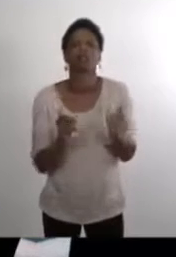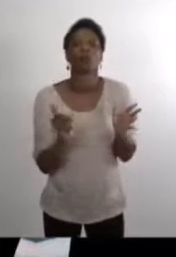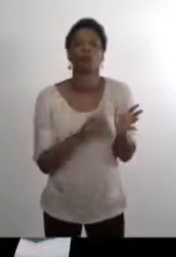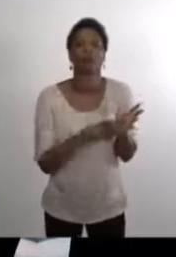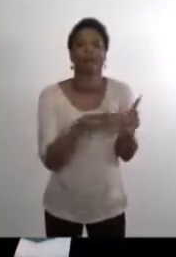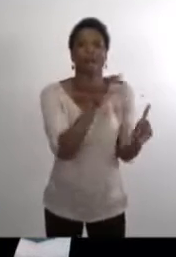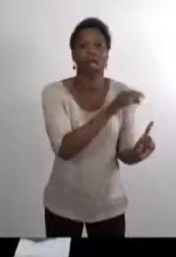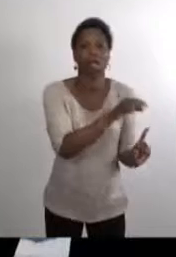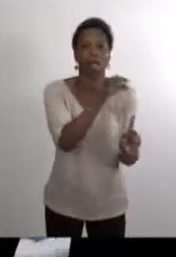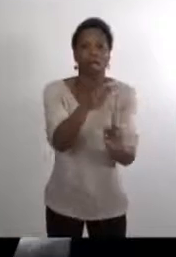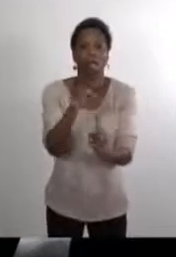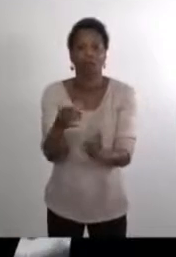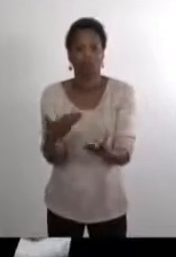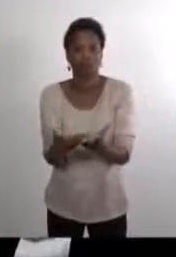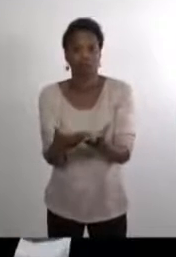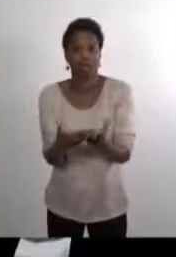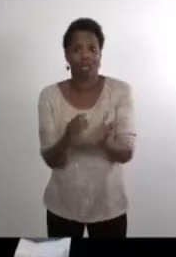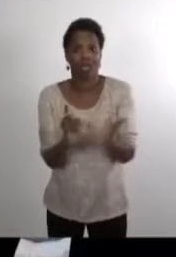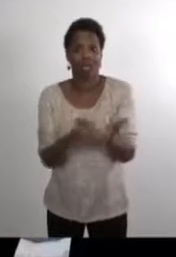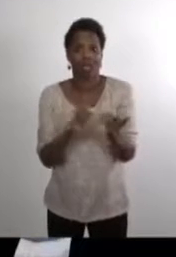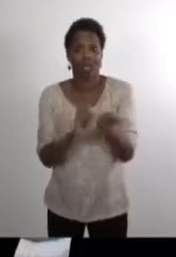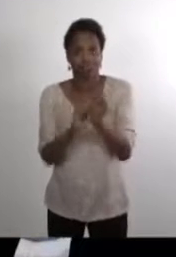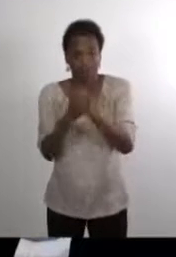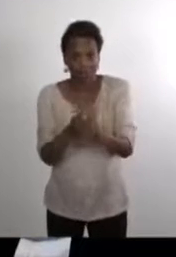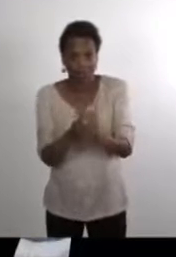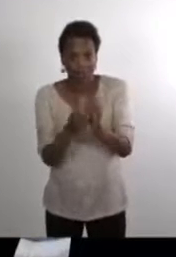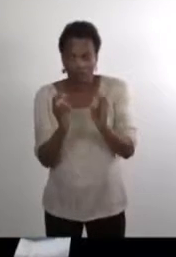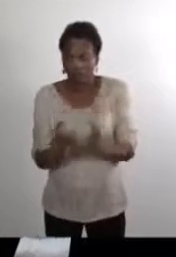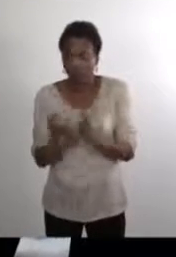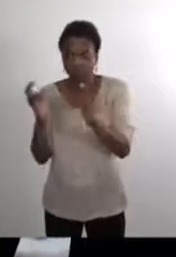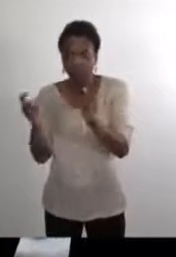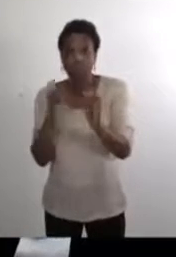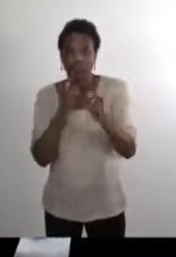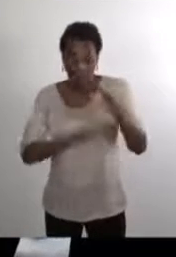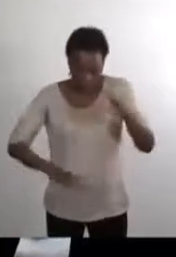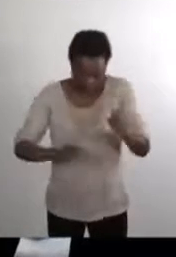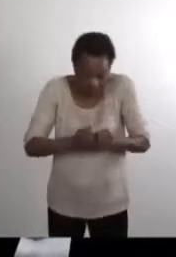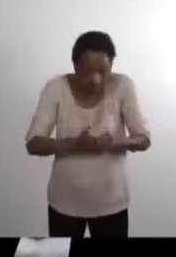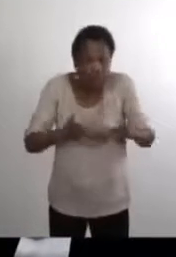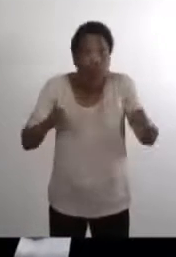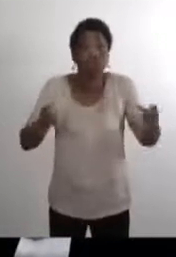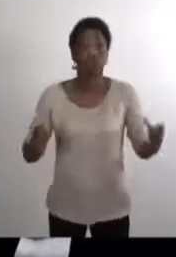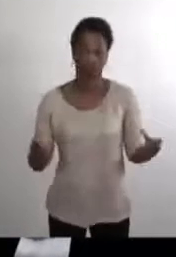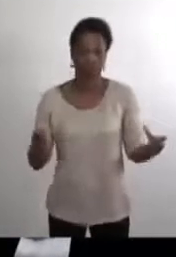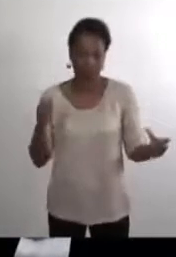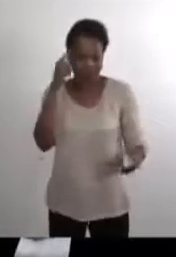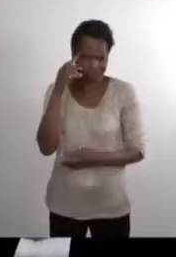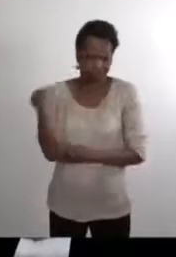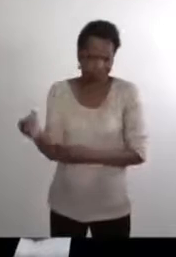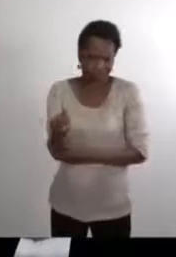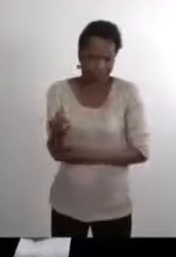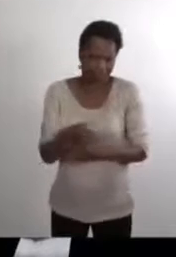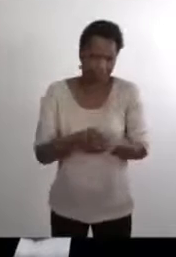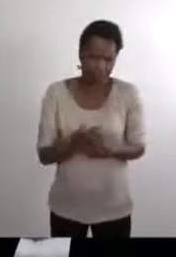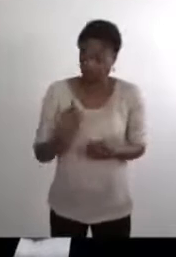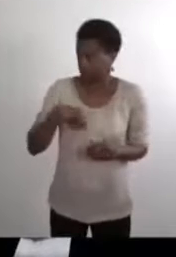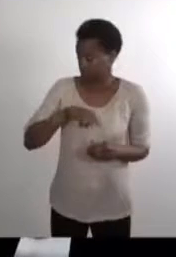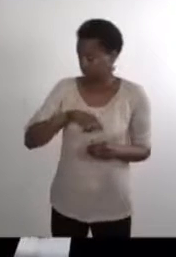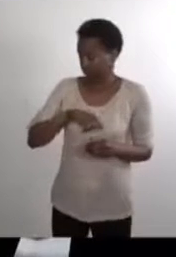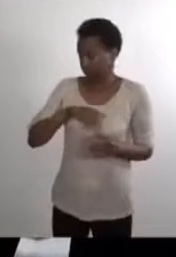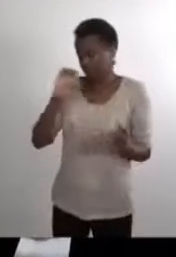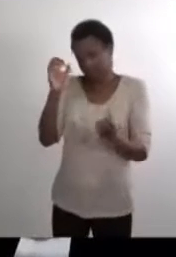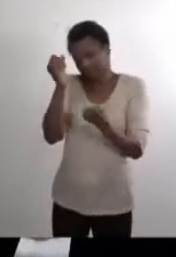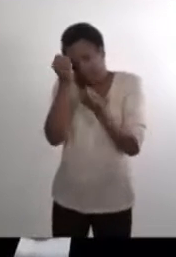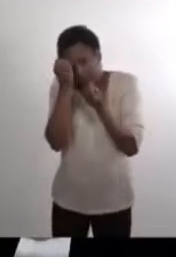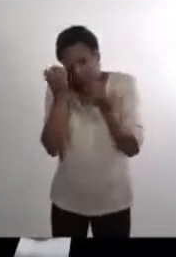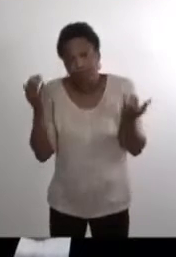droits de mutation sont en augmentation aujourd'hui, ça veut dire que demain, la base va s'élargir mécaniquement. Donc nous, on regrette, on aurait